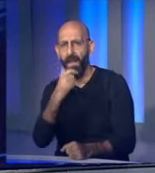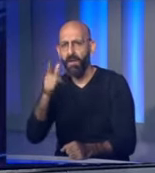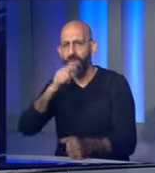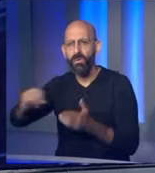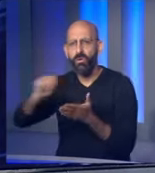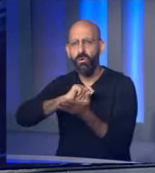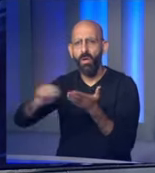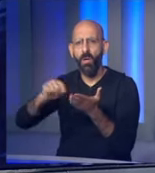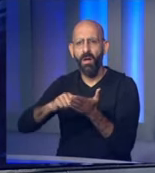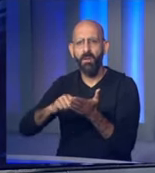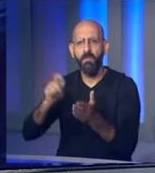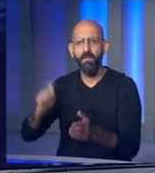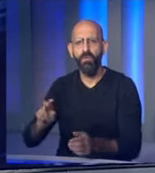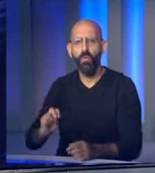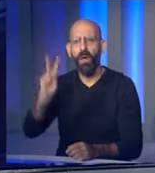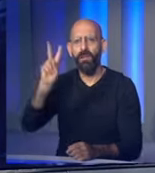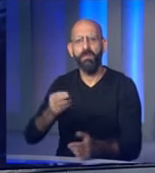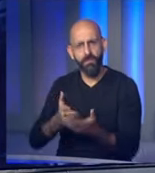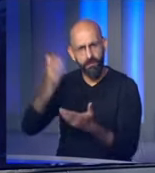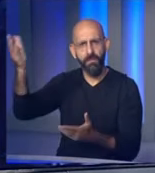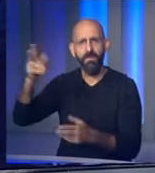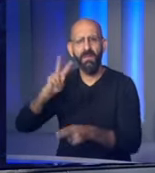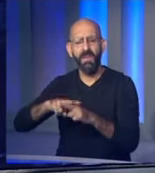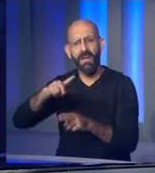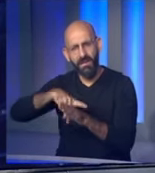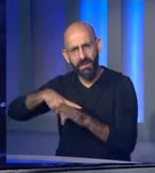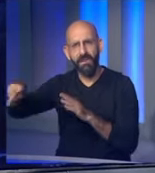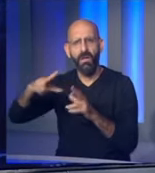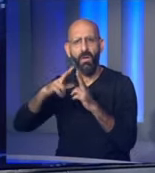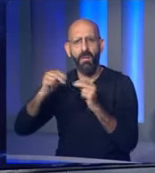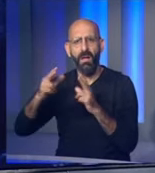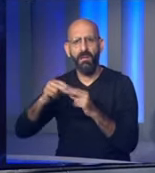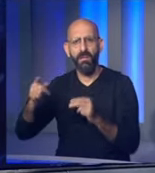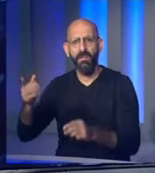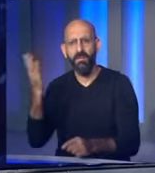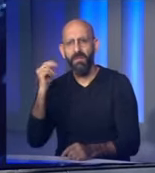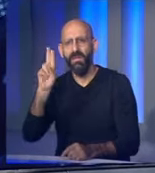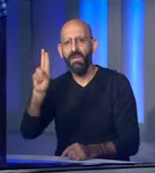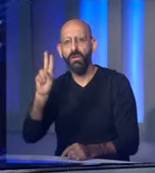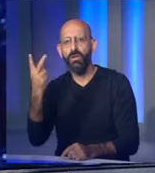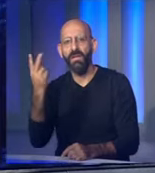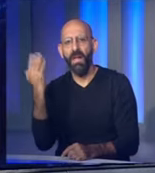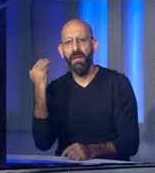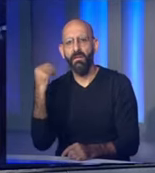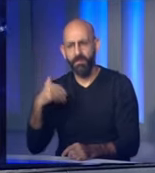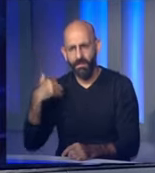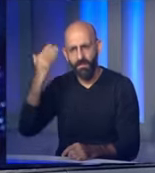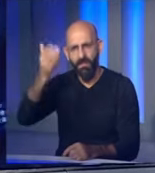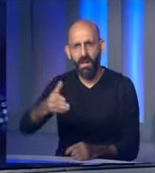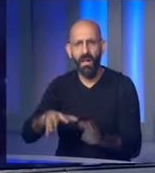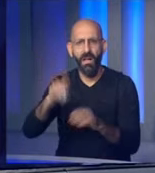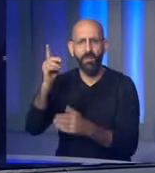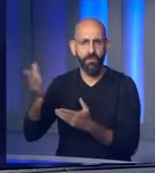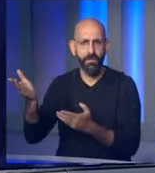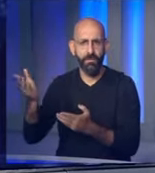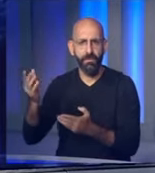بضروره تحمل المسؤوليه والتحرك لوقفه تم تقديم شكوى جديده الى مجلس الامن بشان اعتداءات اسرائيل على لبنان خلال